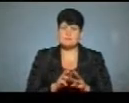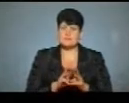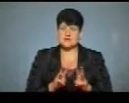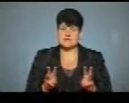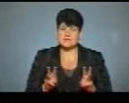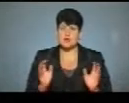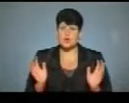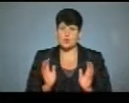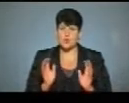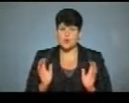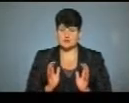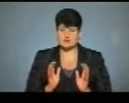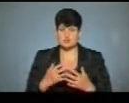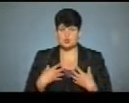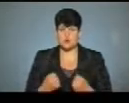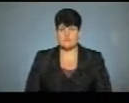міністра охорони здоров'я.